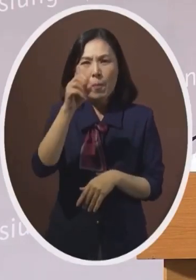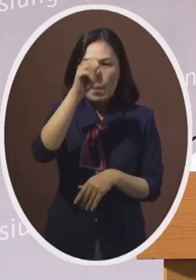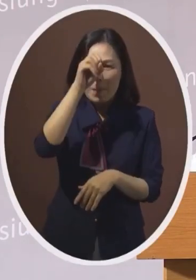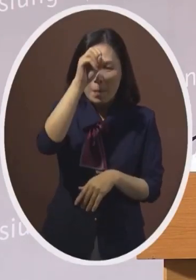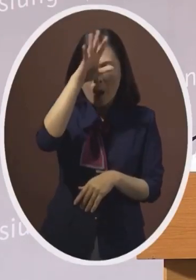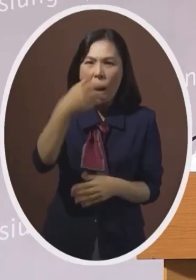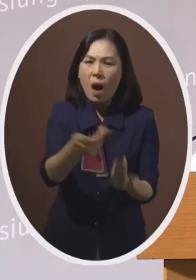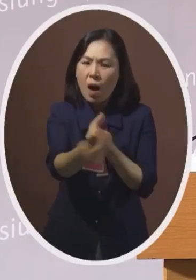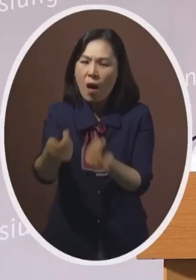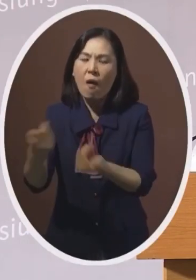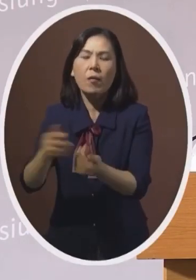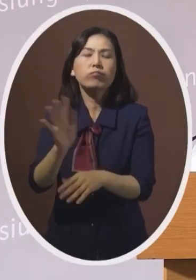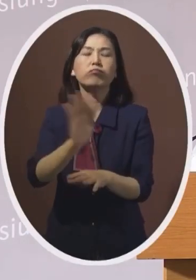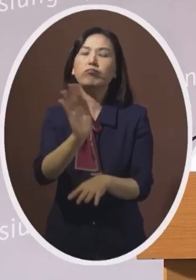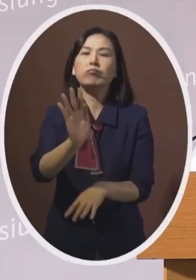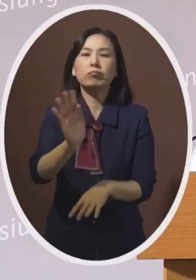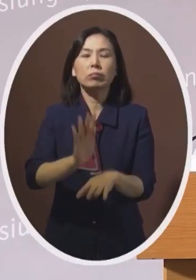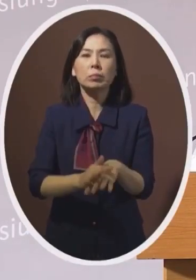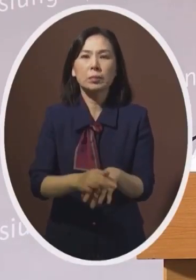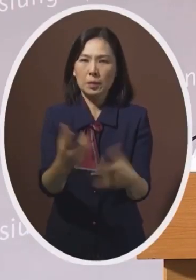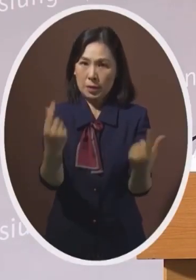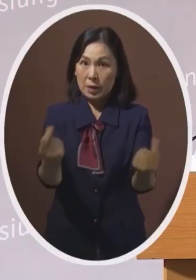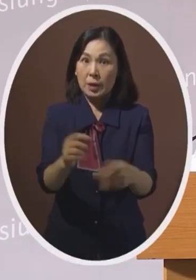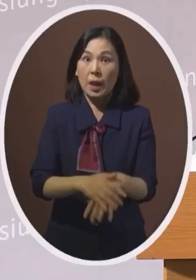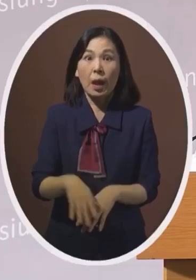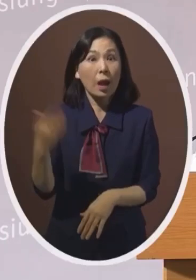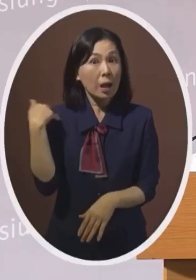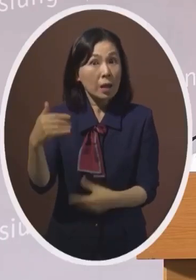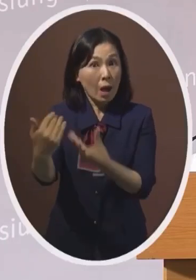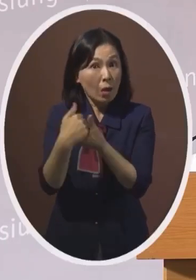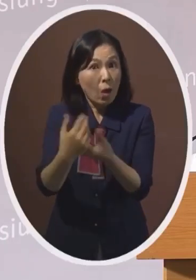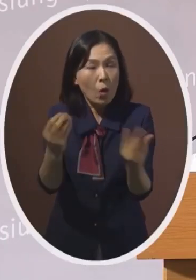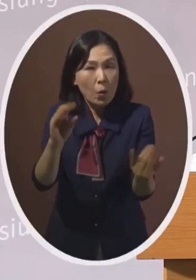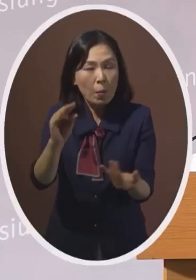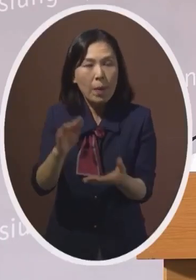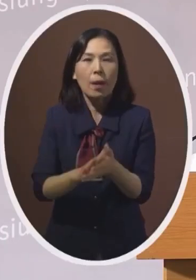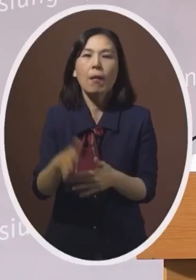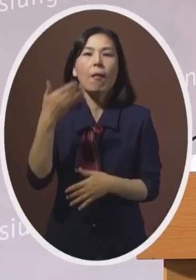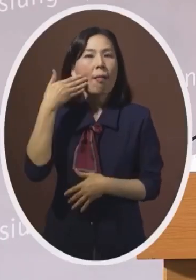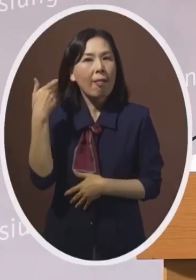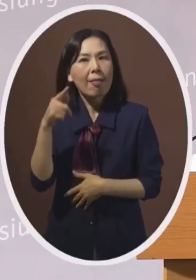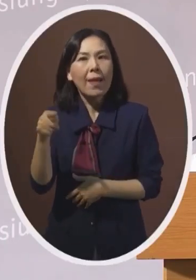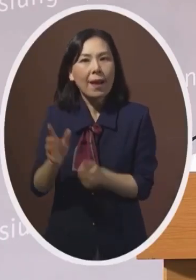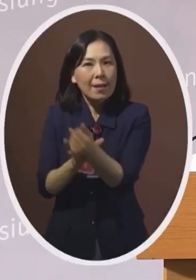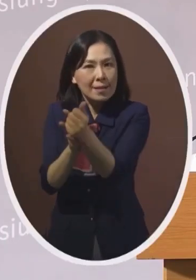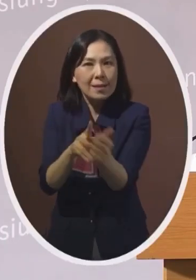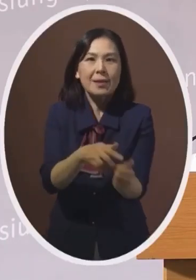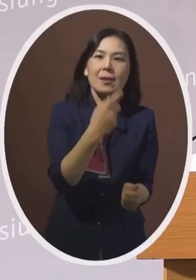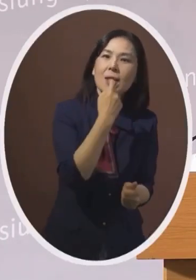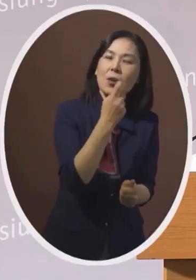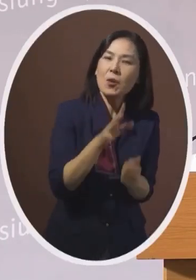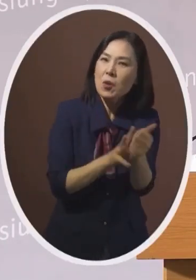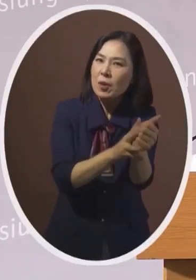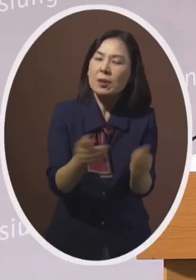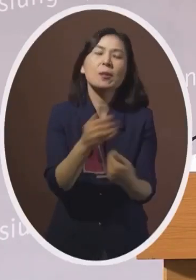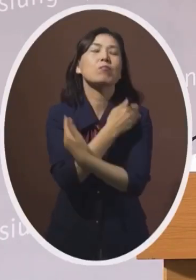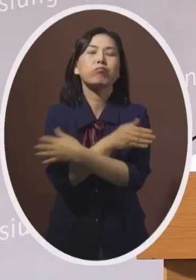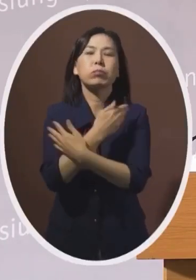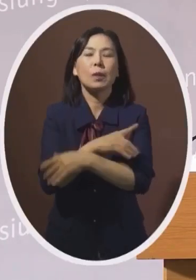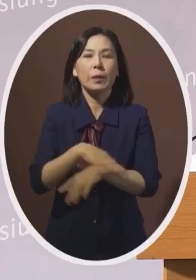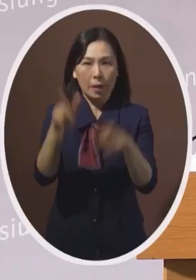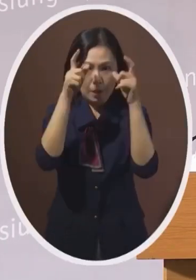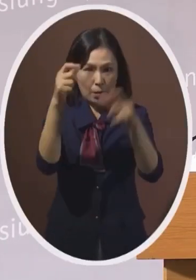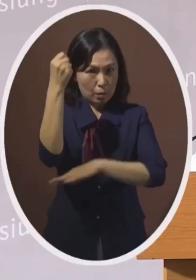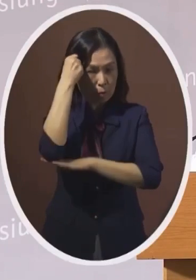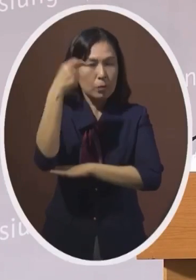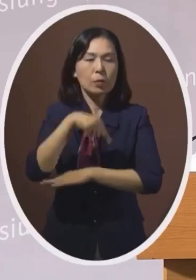色，一视同仁。不管你过去有没有投票给我，不管是蓝的、是绿的。只要在我们高雄生活，全